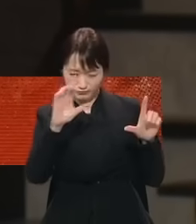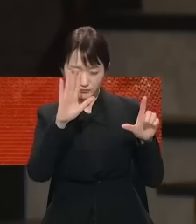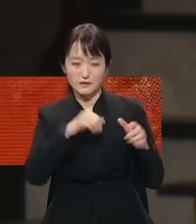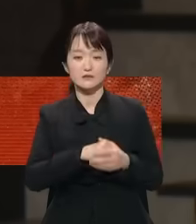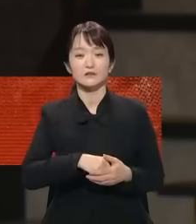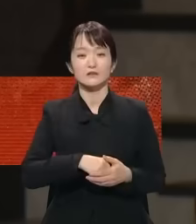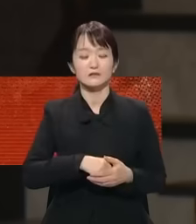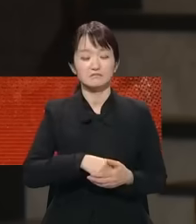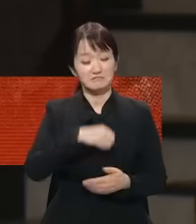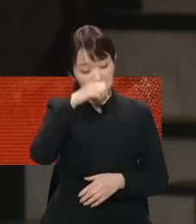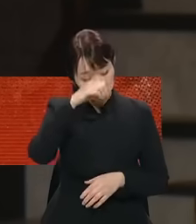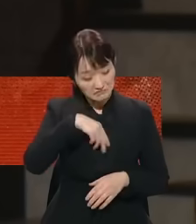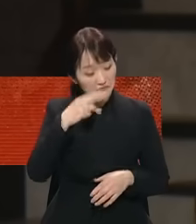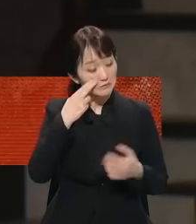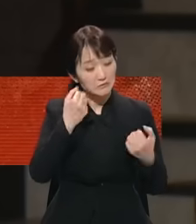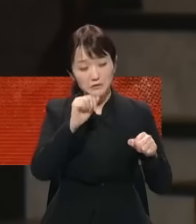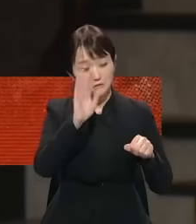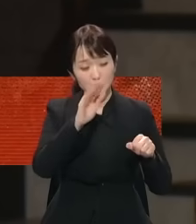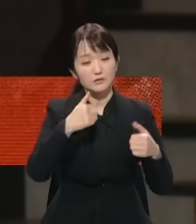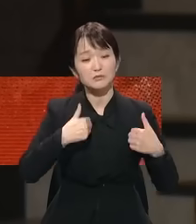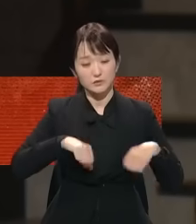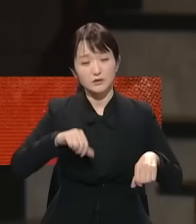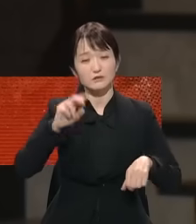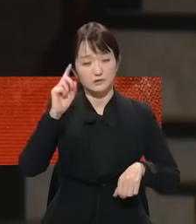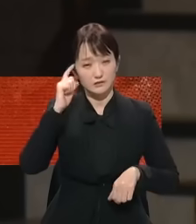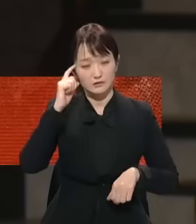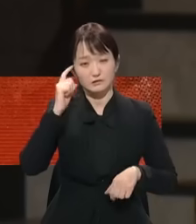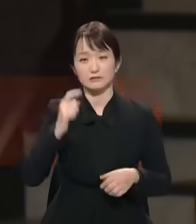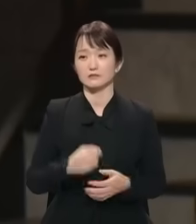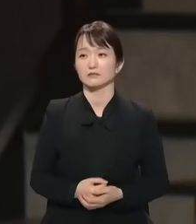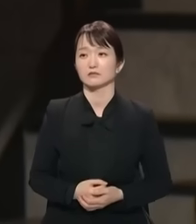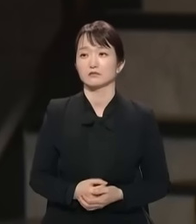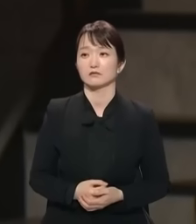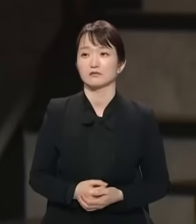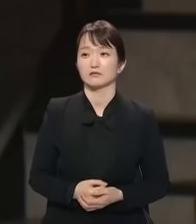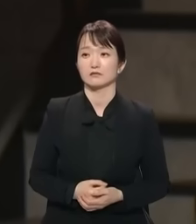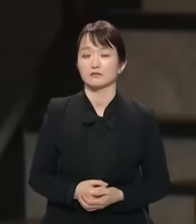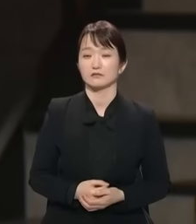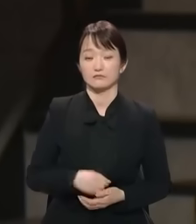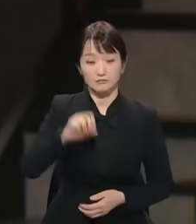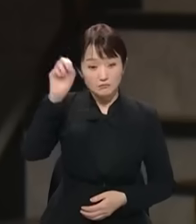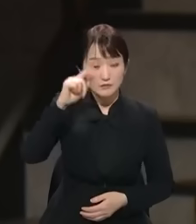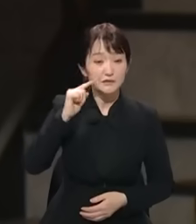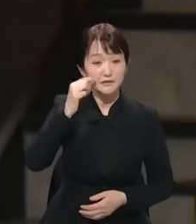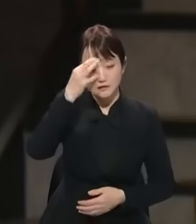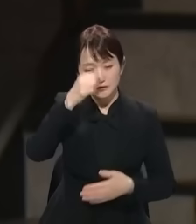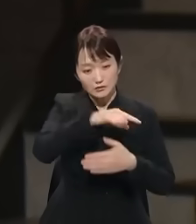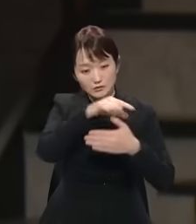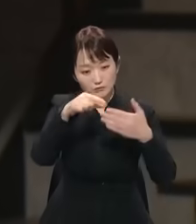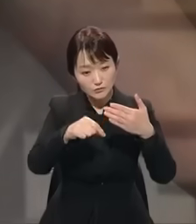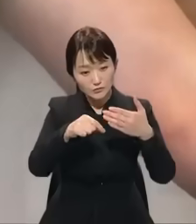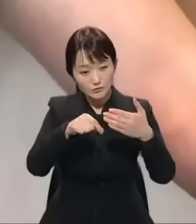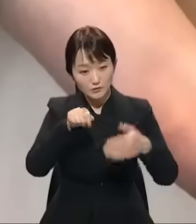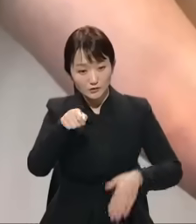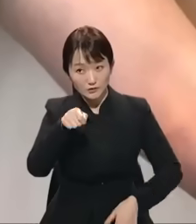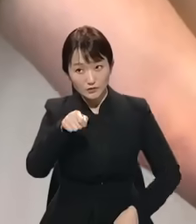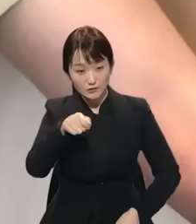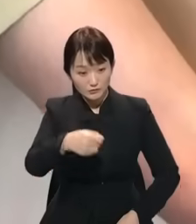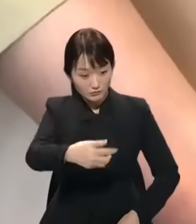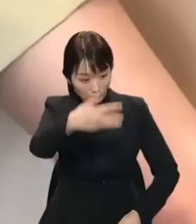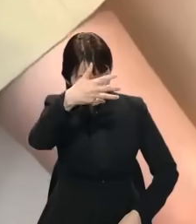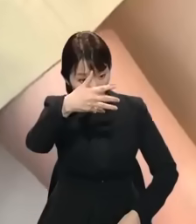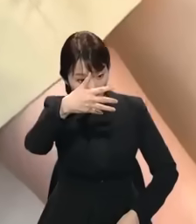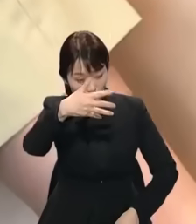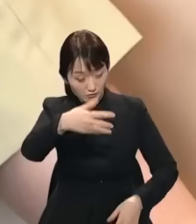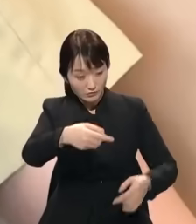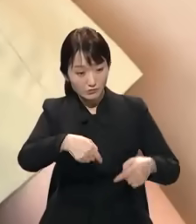그냥 그만뒀겠거니 이렇게 생각을 했대요. 그리고 이렇게 있었는데 갑자기 예능 클립을 봤는데 거기에 나오고 있었어요. 그러니까 좀